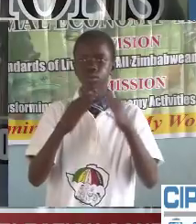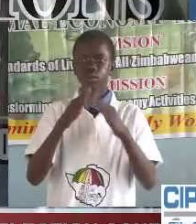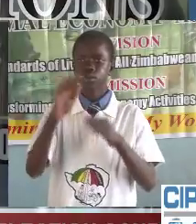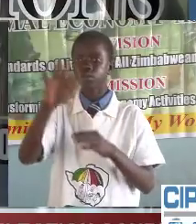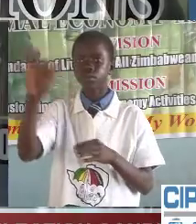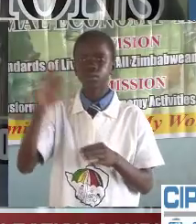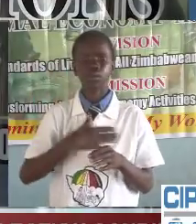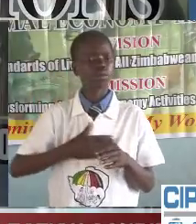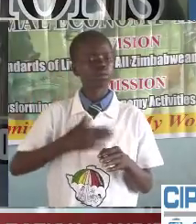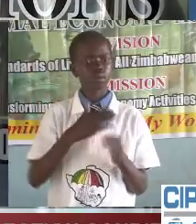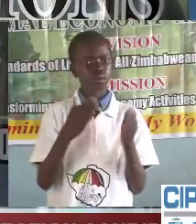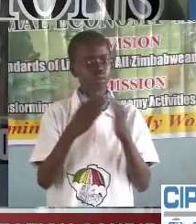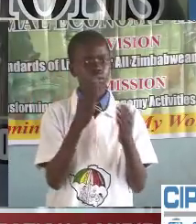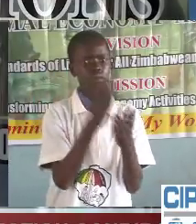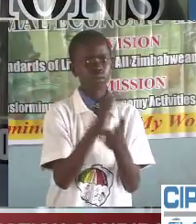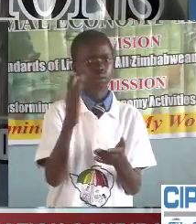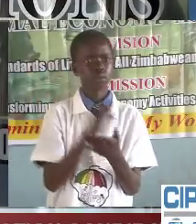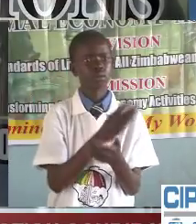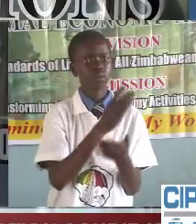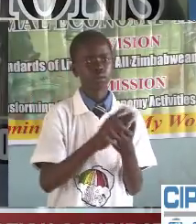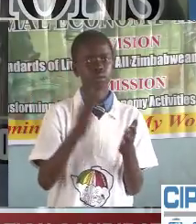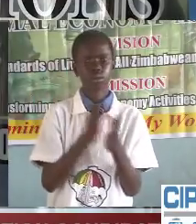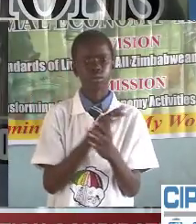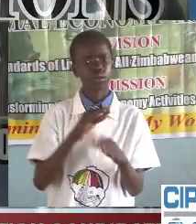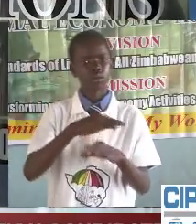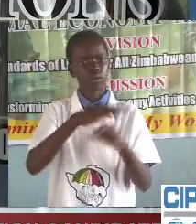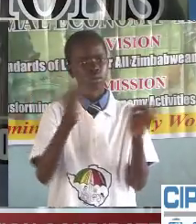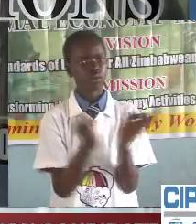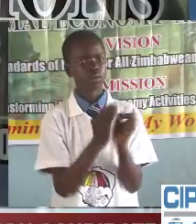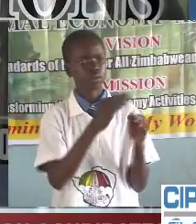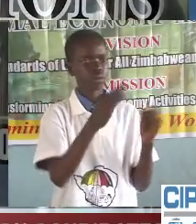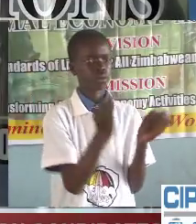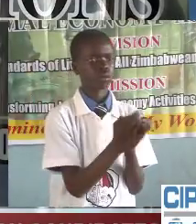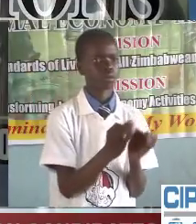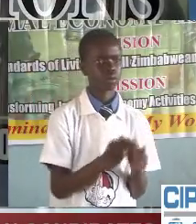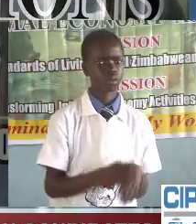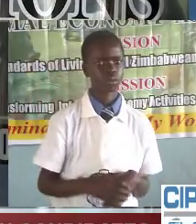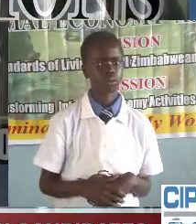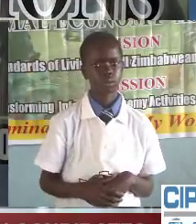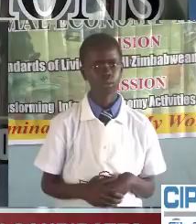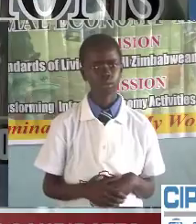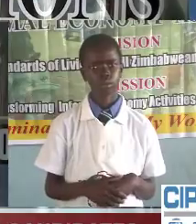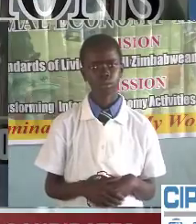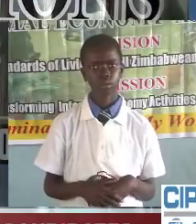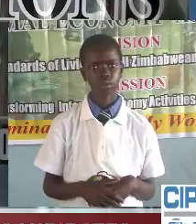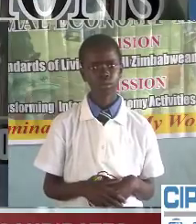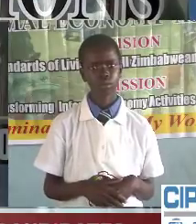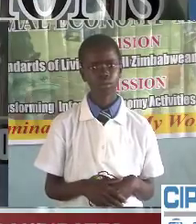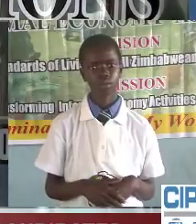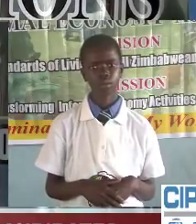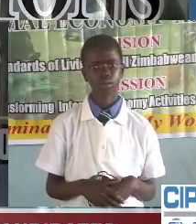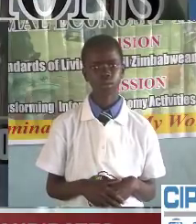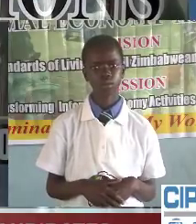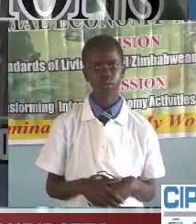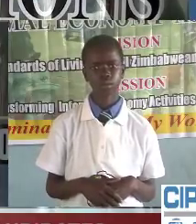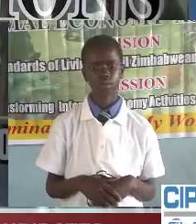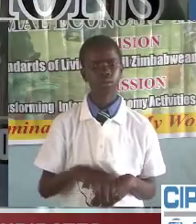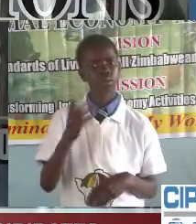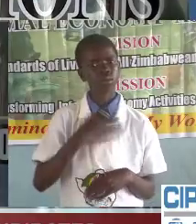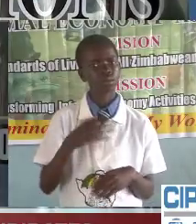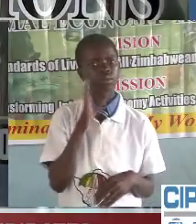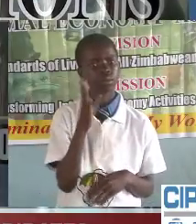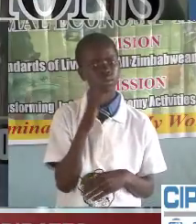kusheya mafamilies namaketeni. Saka tatida kuti tiite inonzi cheap residential